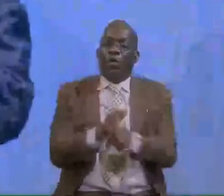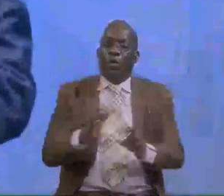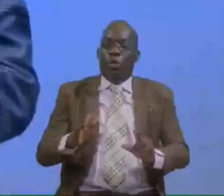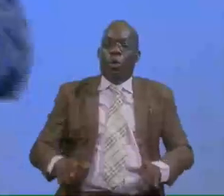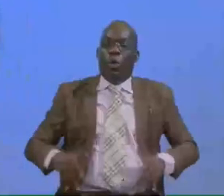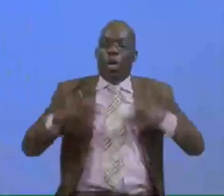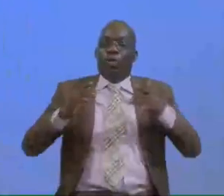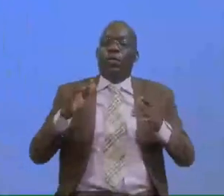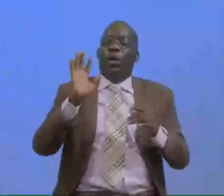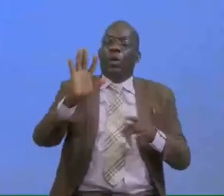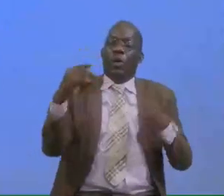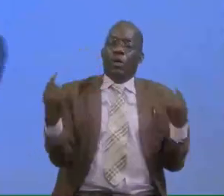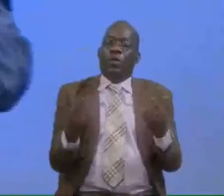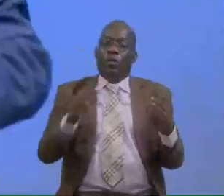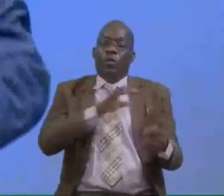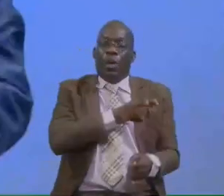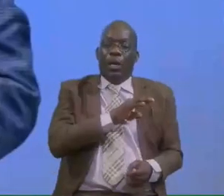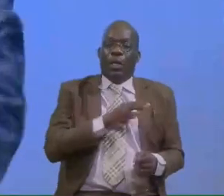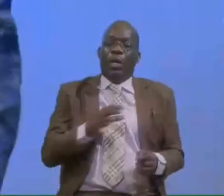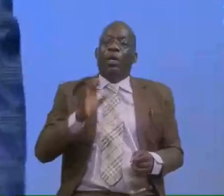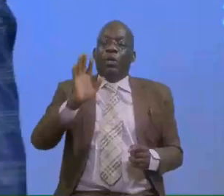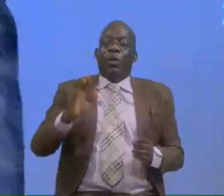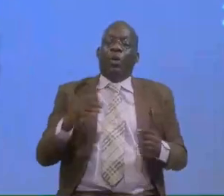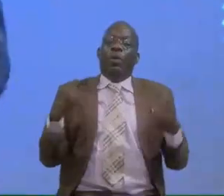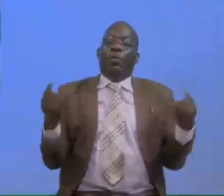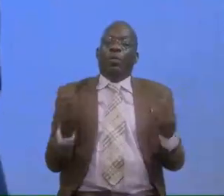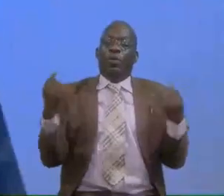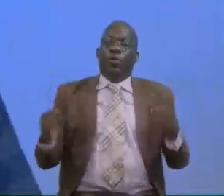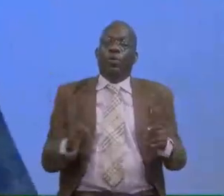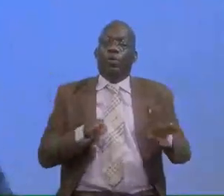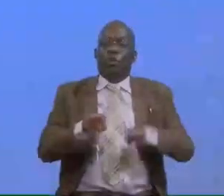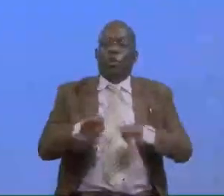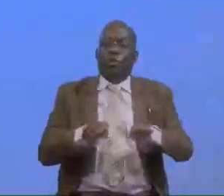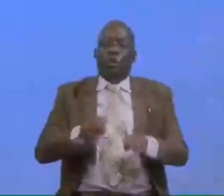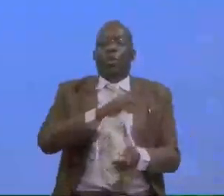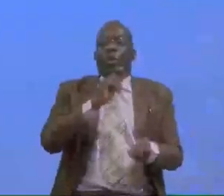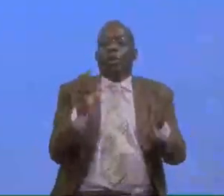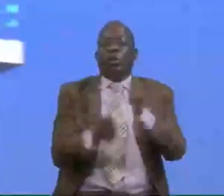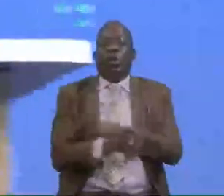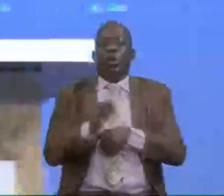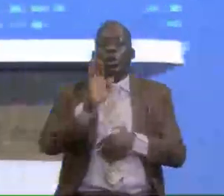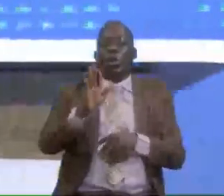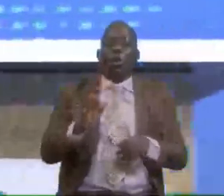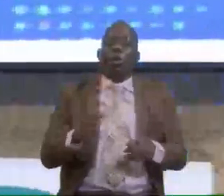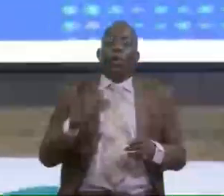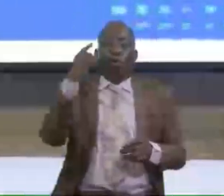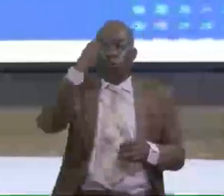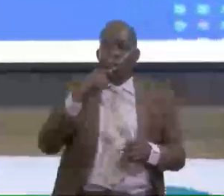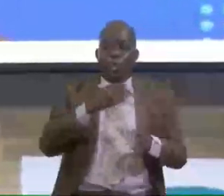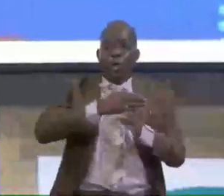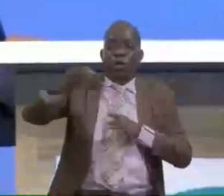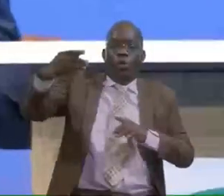caractère pécheur, votre habitude pécheresse vous a fait tourner le dos à Dieu. Maintenant que vous réalisez